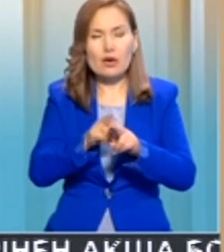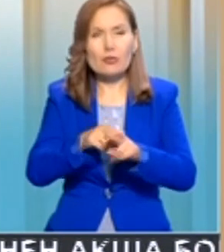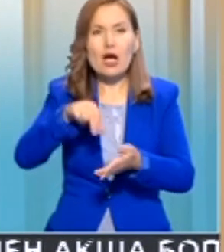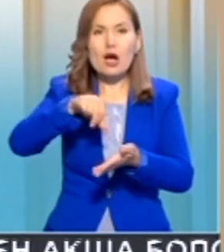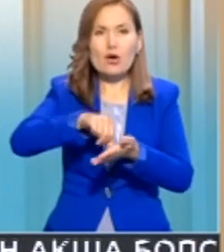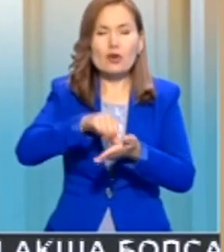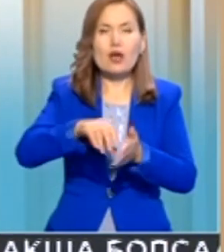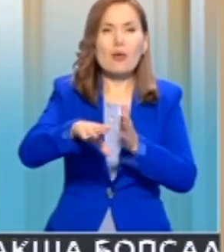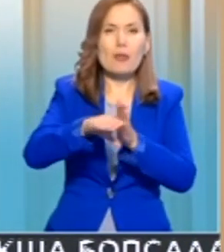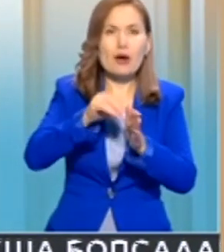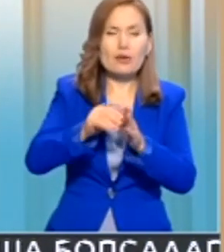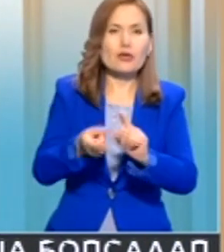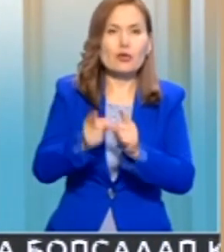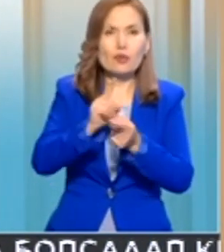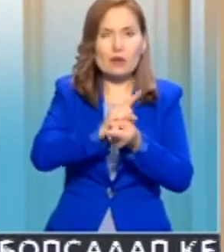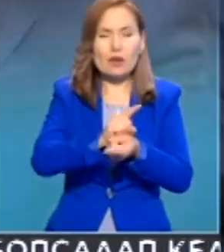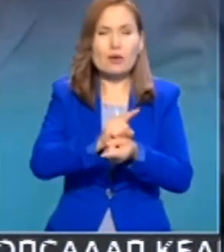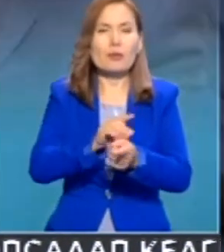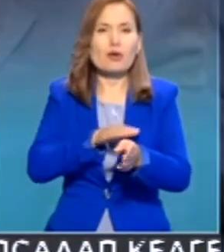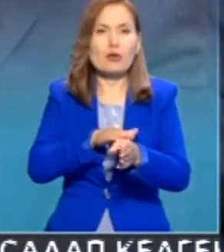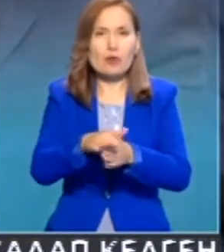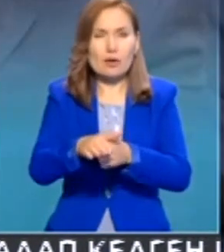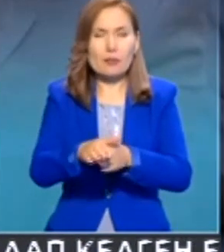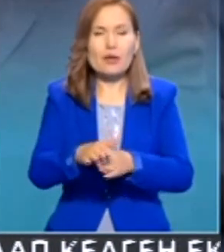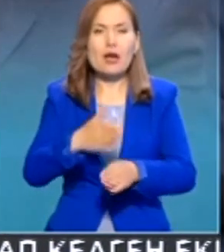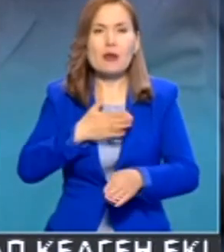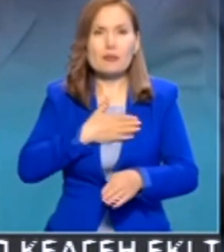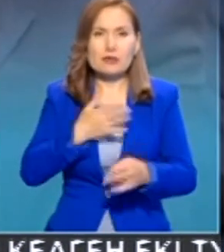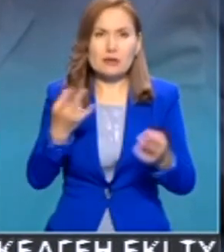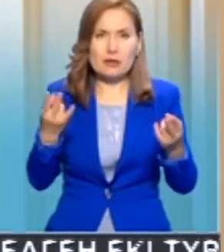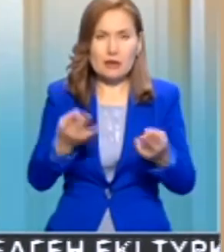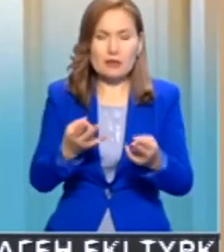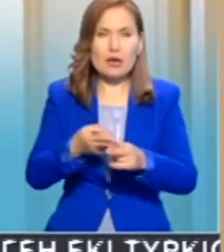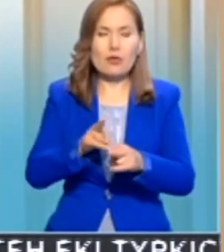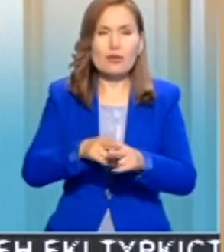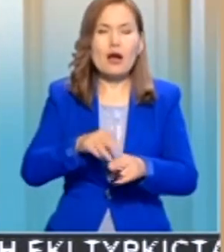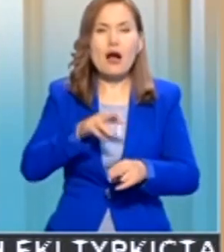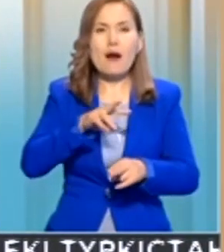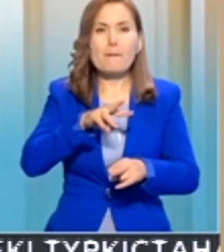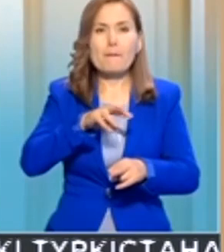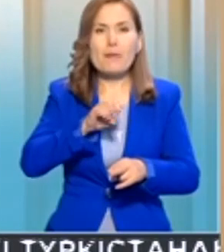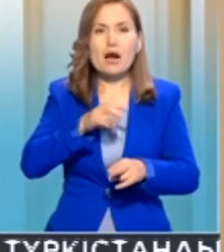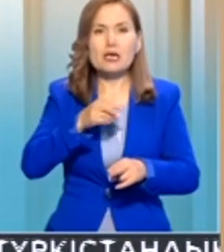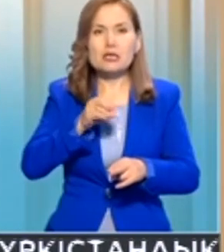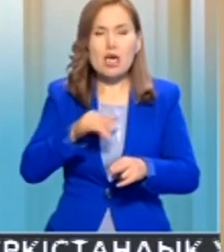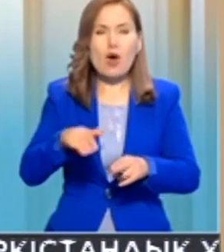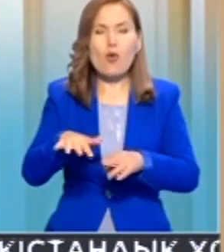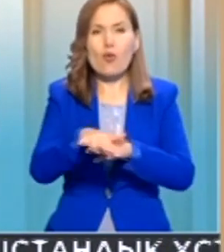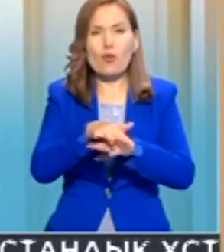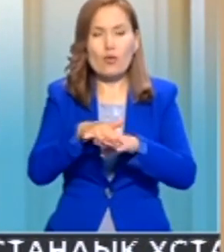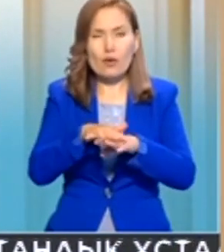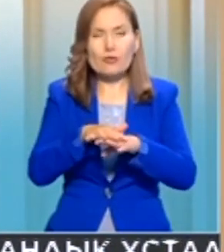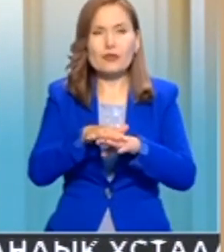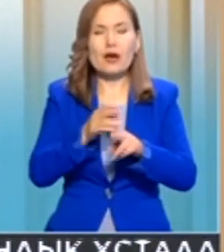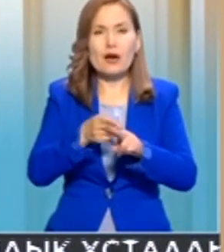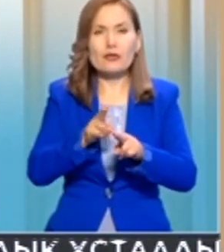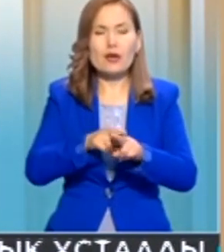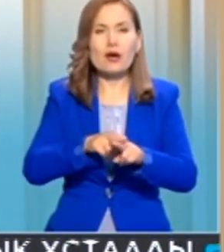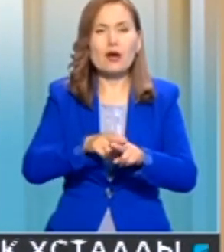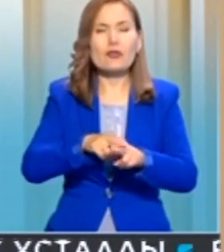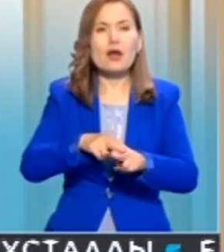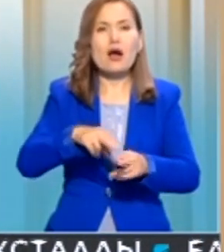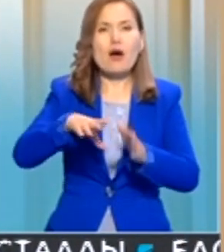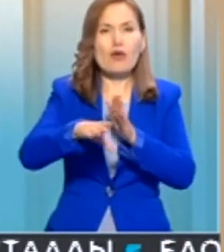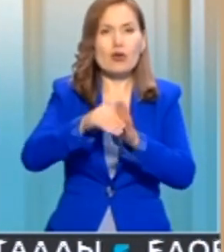осы реформаны жүзеге асыруға біз тиіспіз. Осы орайда мен маңғыстаулық азаматтардың да осы мемлекет басшысының жанынан